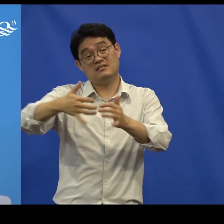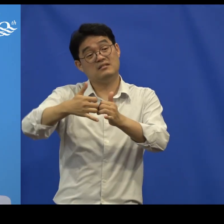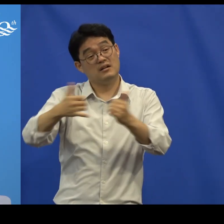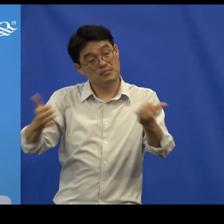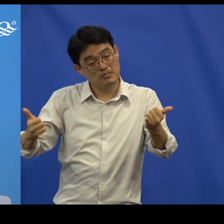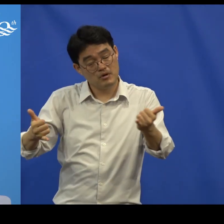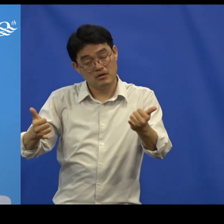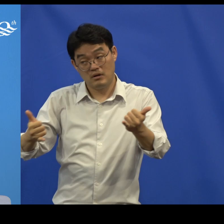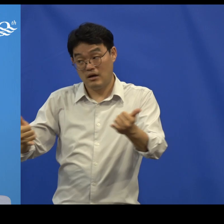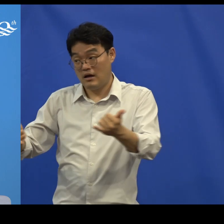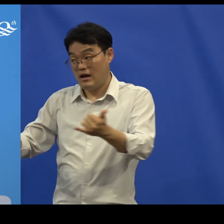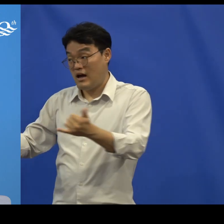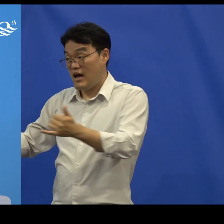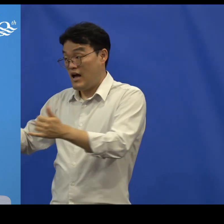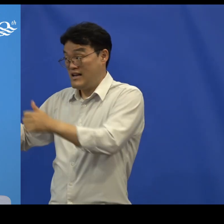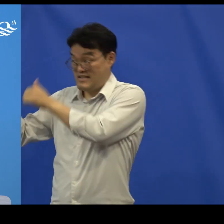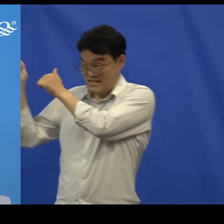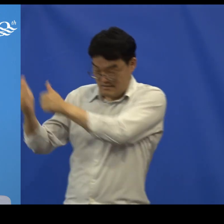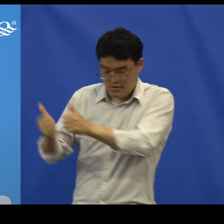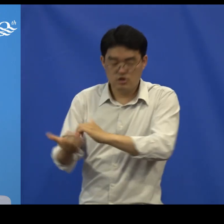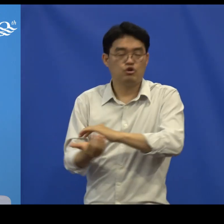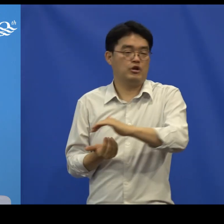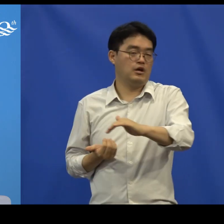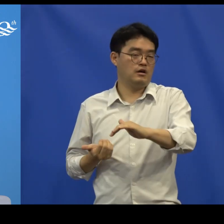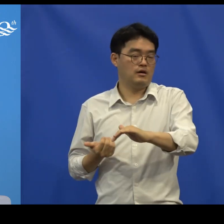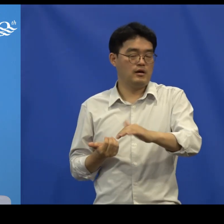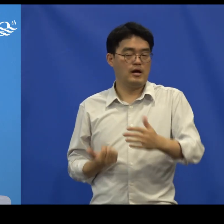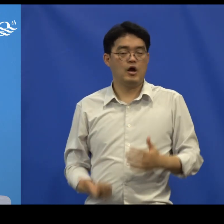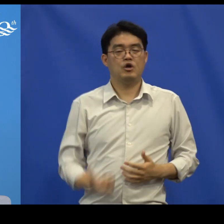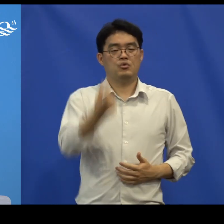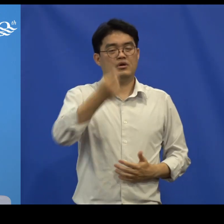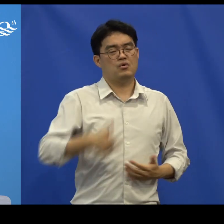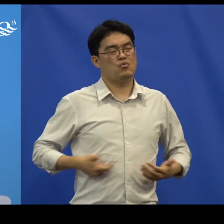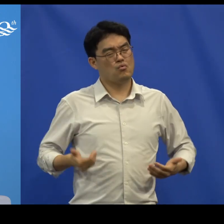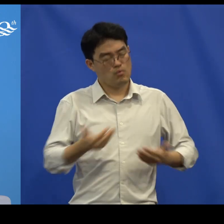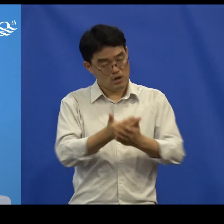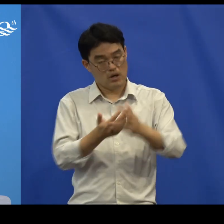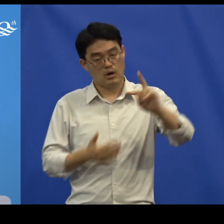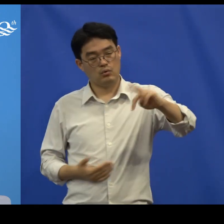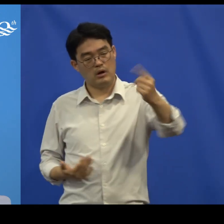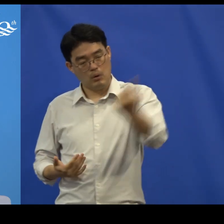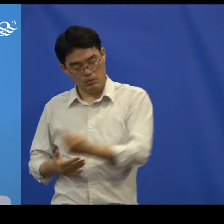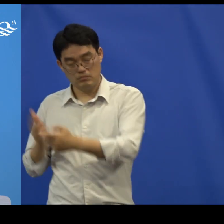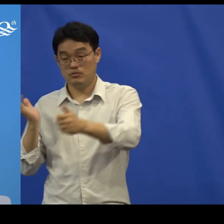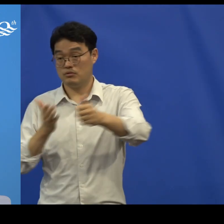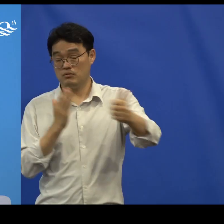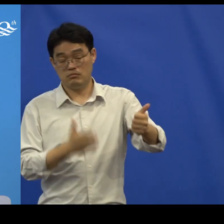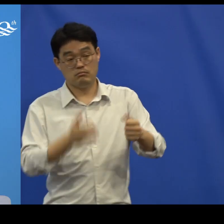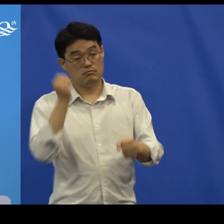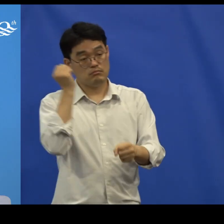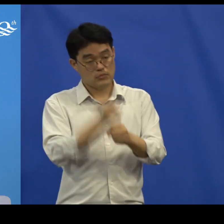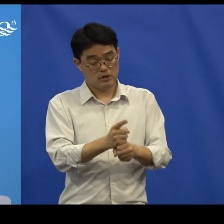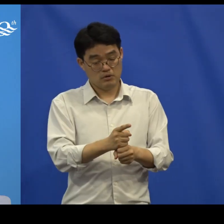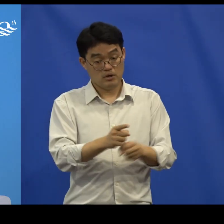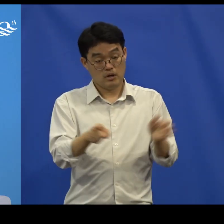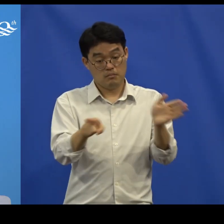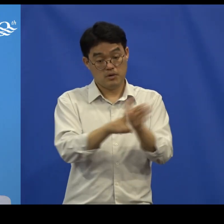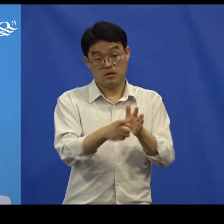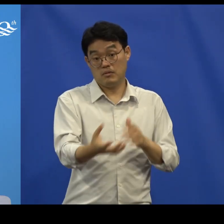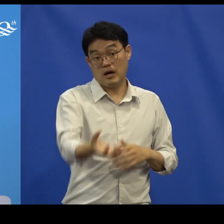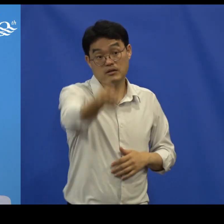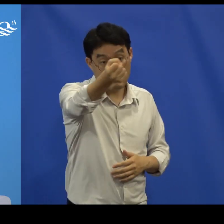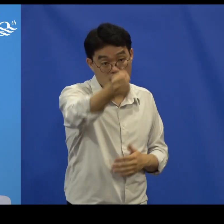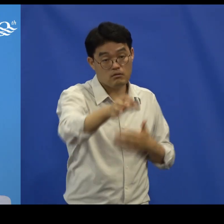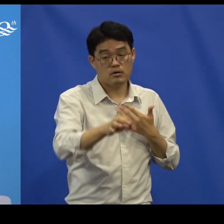종말이 이르기 전에 속히 그리스도에게로 돌아오십시오. 또 이미 믿음을 가진 그리스도인이라면 주님이 다시